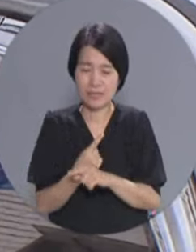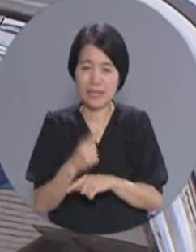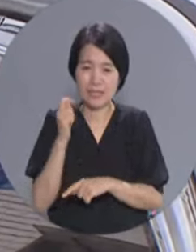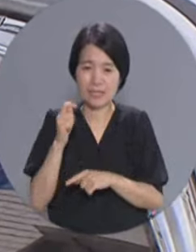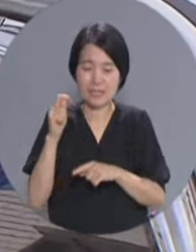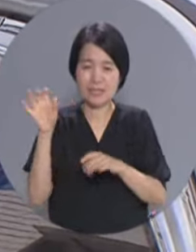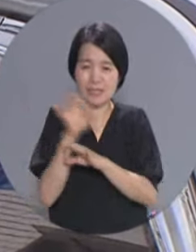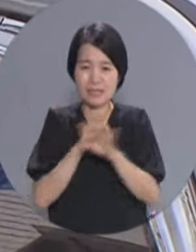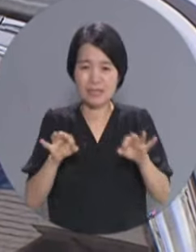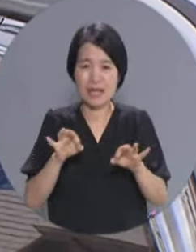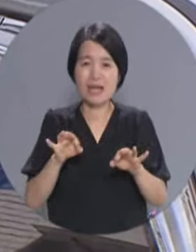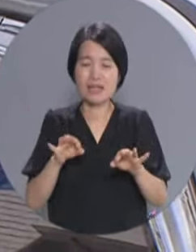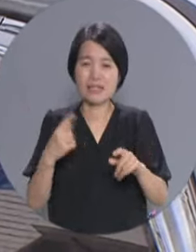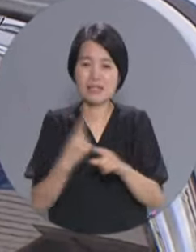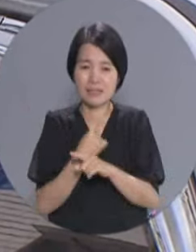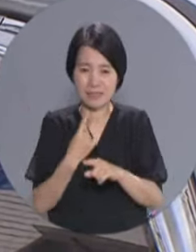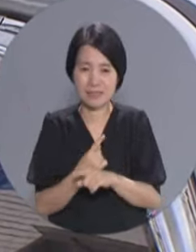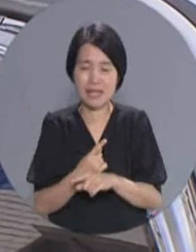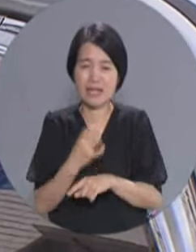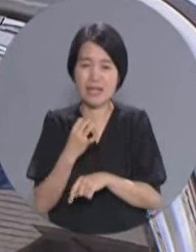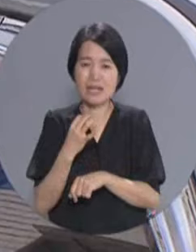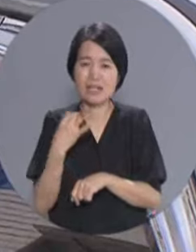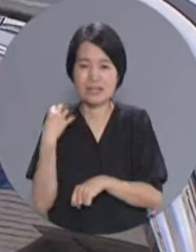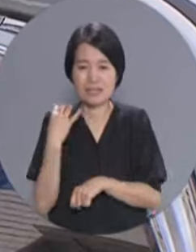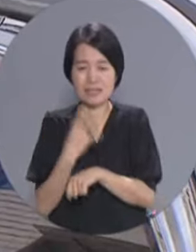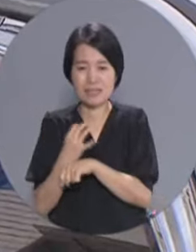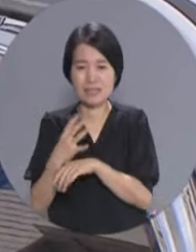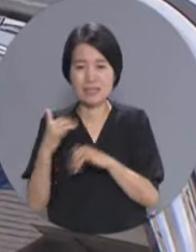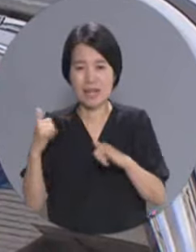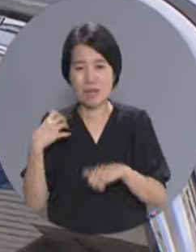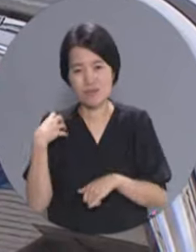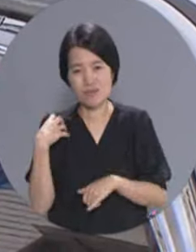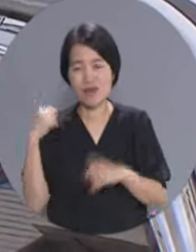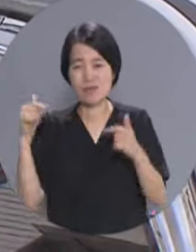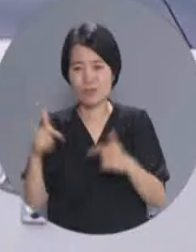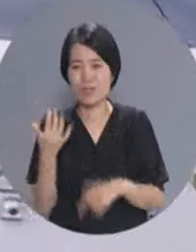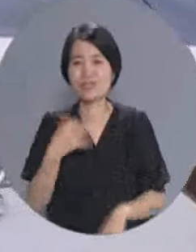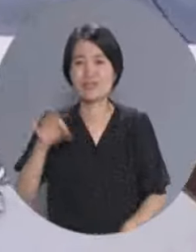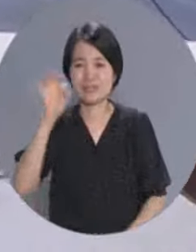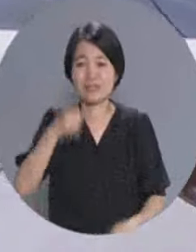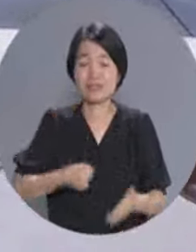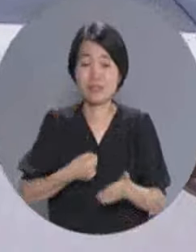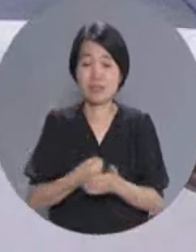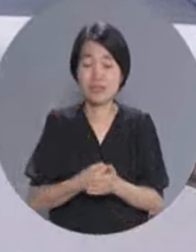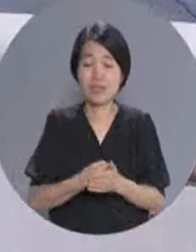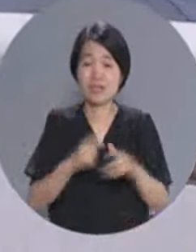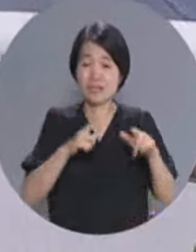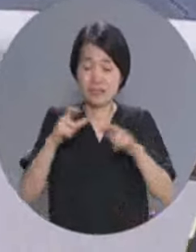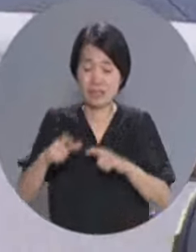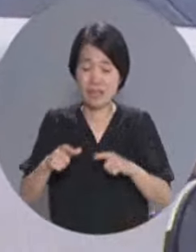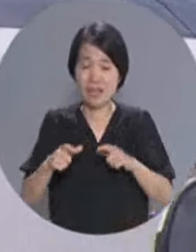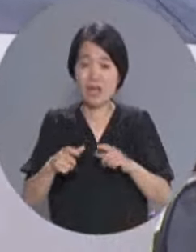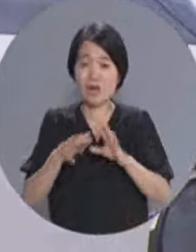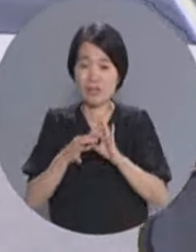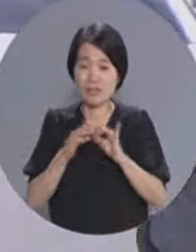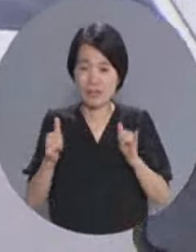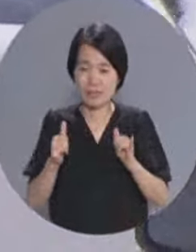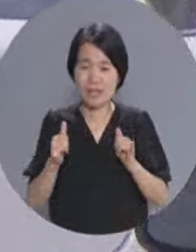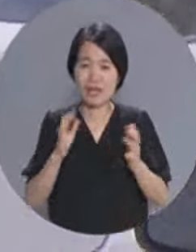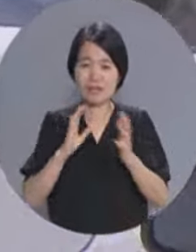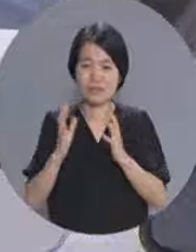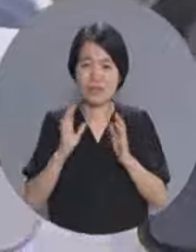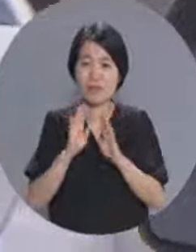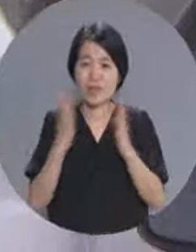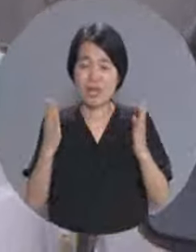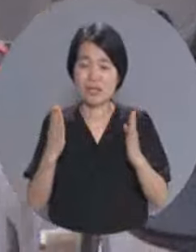소비자들을 부담을 최소화하는 범위 내에서 인상하게 되었습니다 지자체는 업계 관계자들과 간담회를